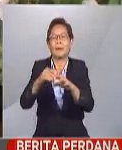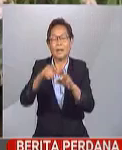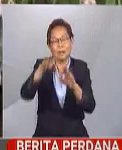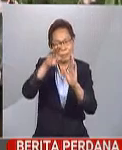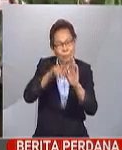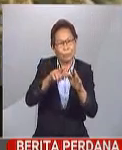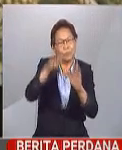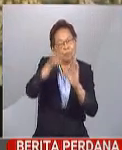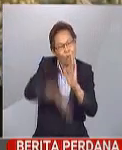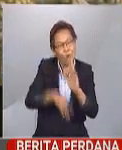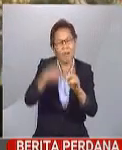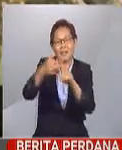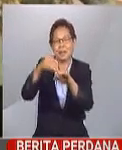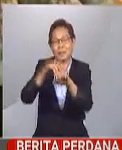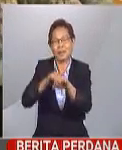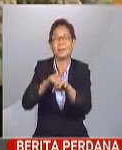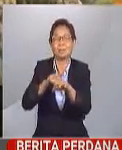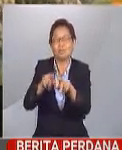pasaran.